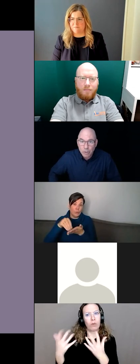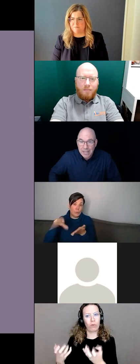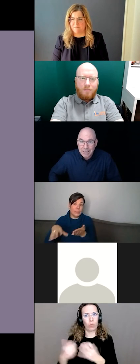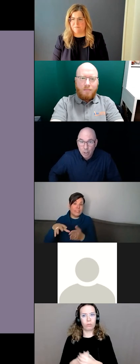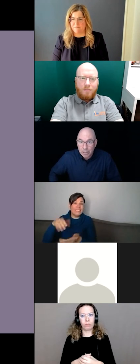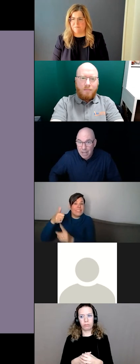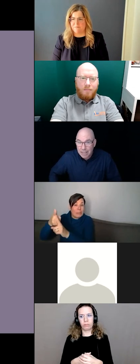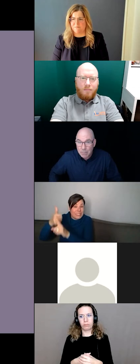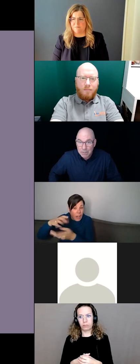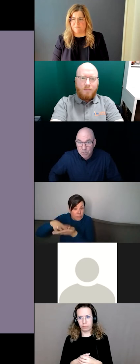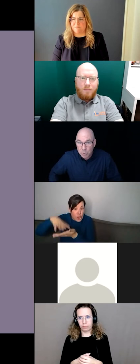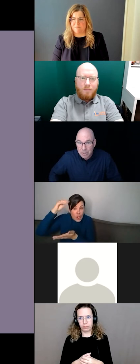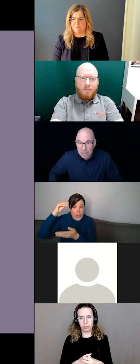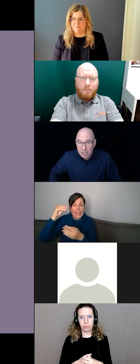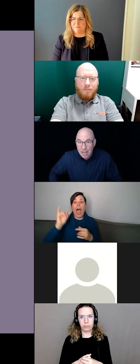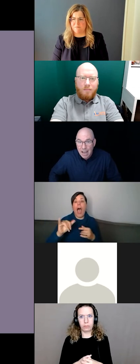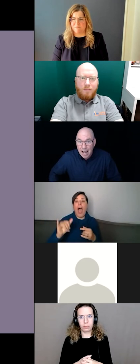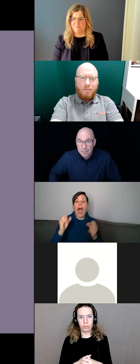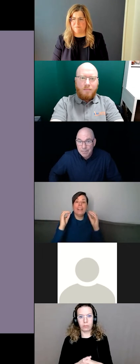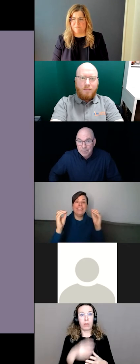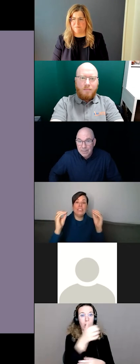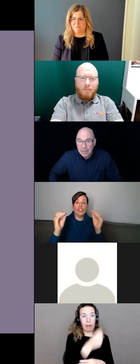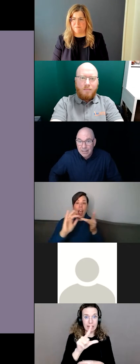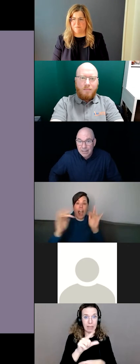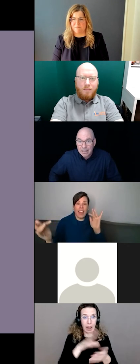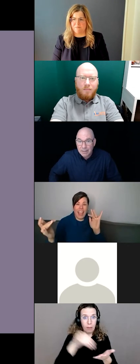Donc, apprendre ASL en ligne,